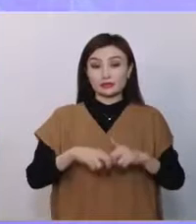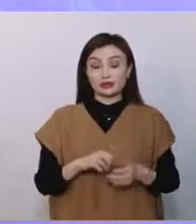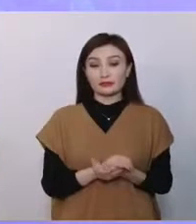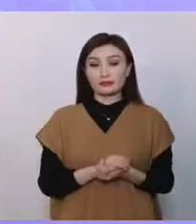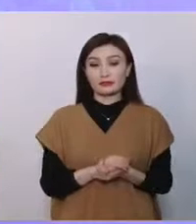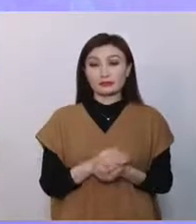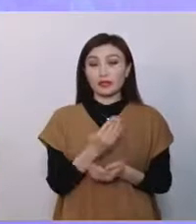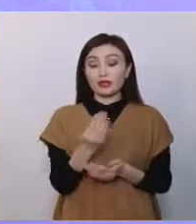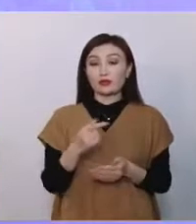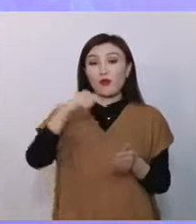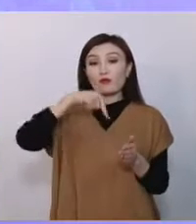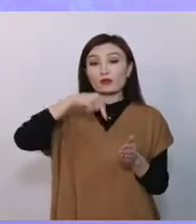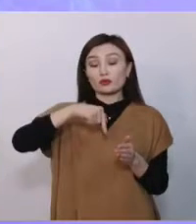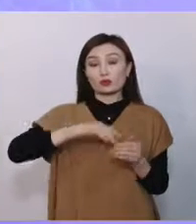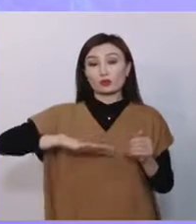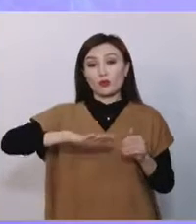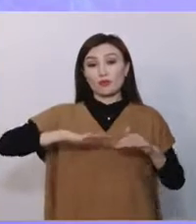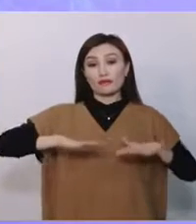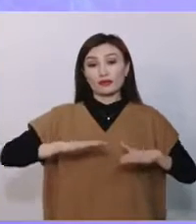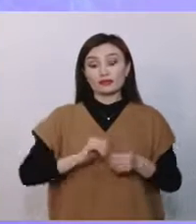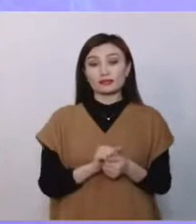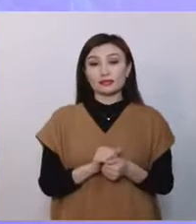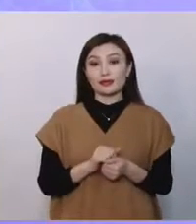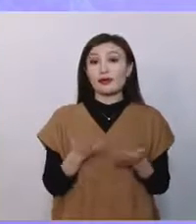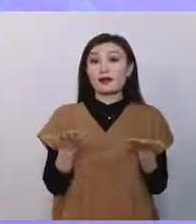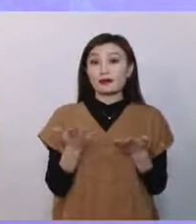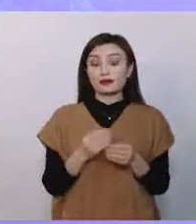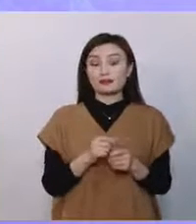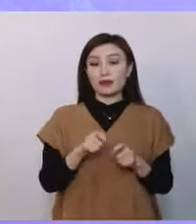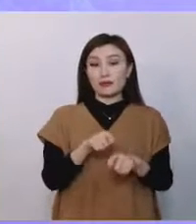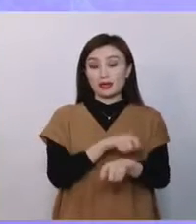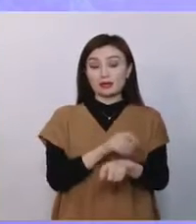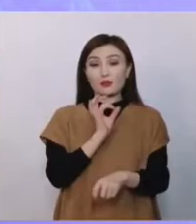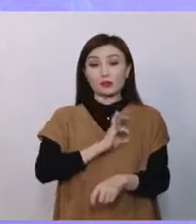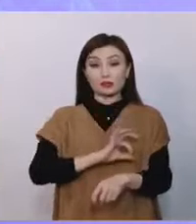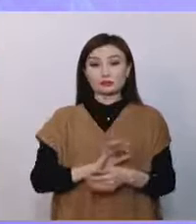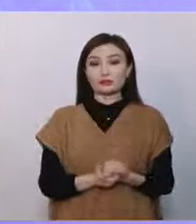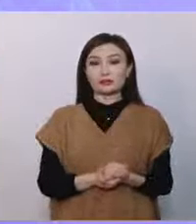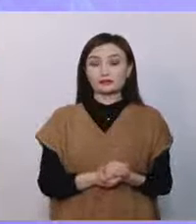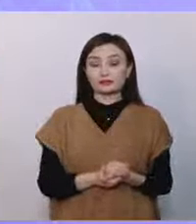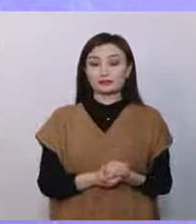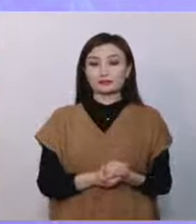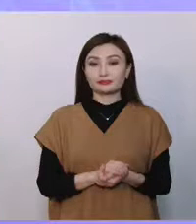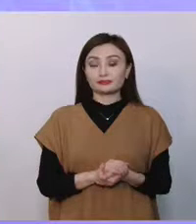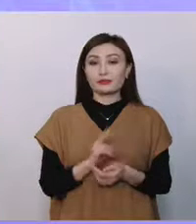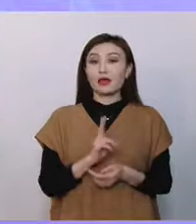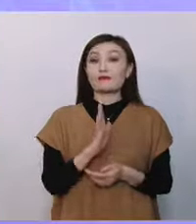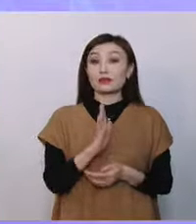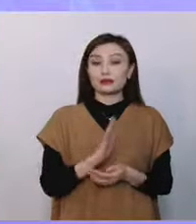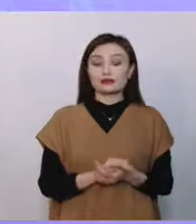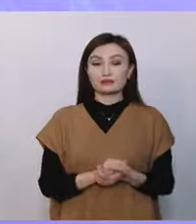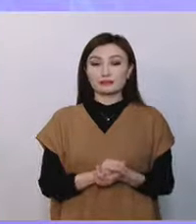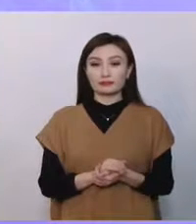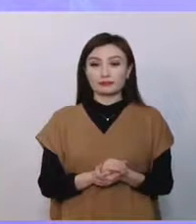ее внутреннюю поверхность какими мерками пользуемся квадратами